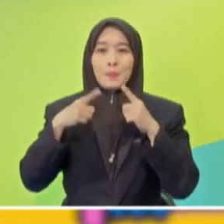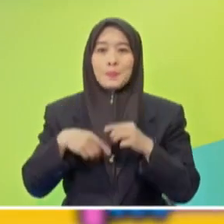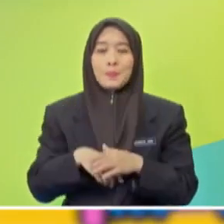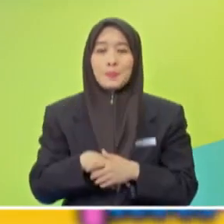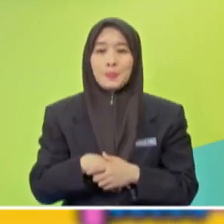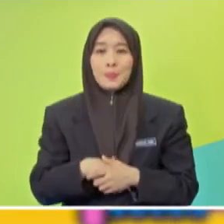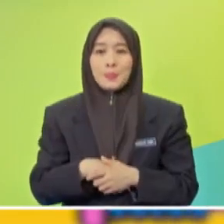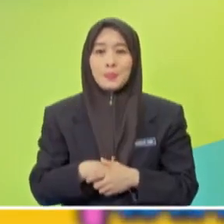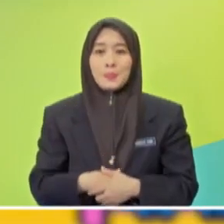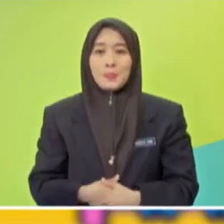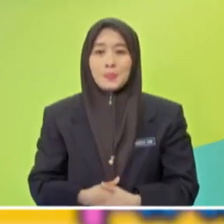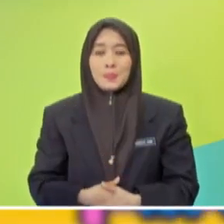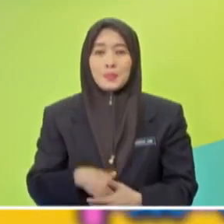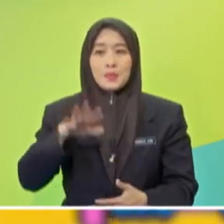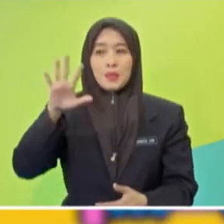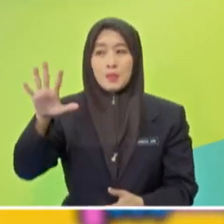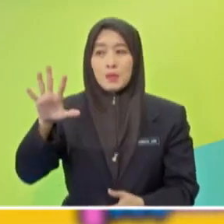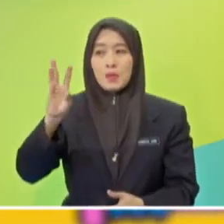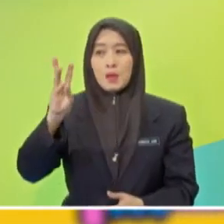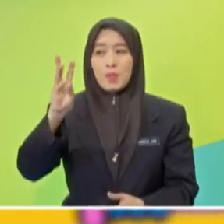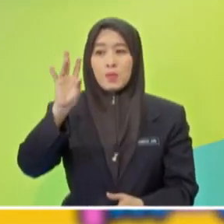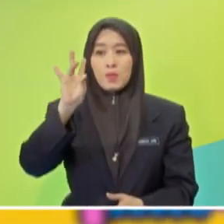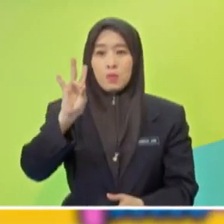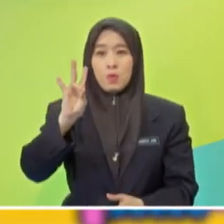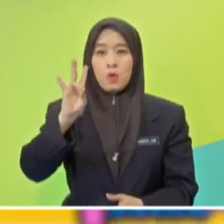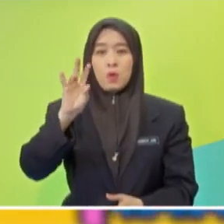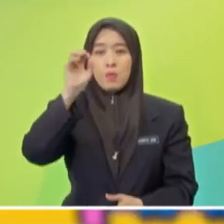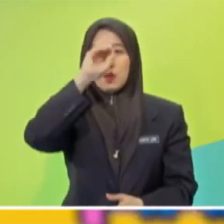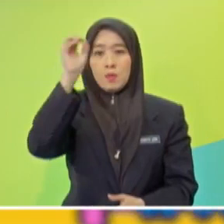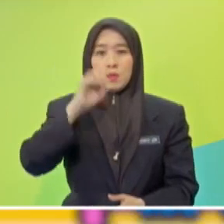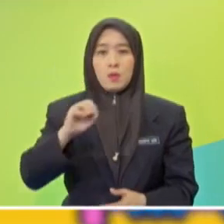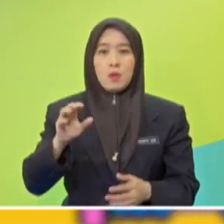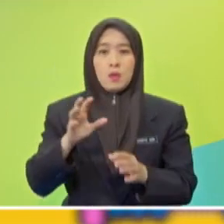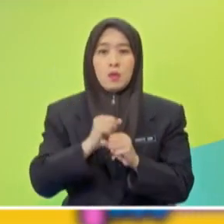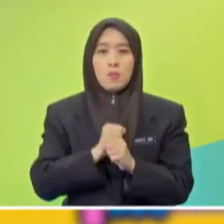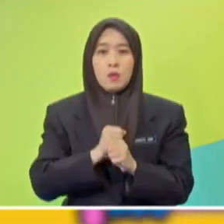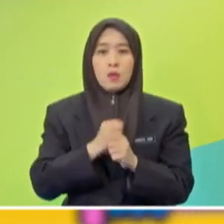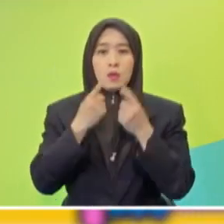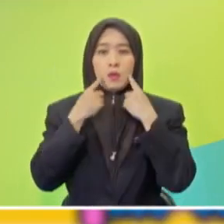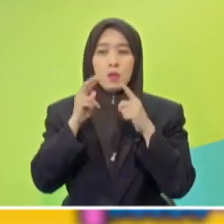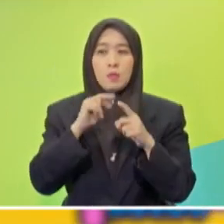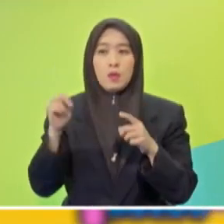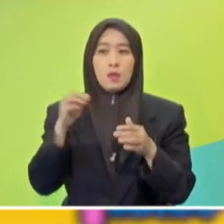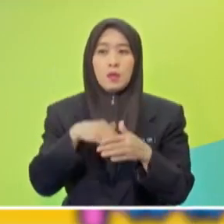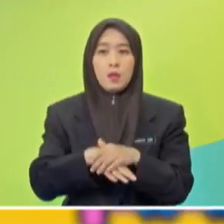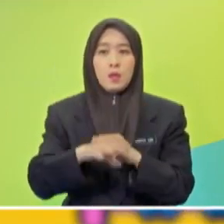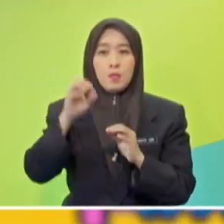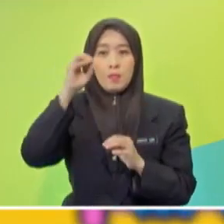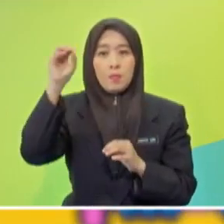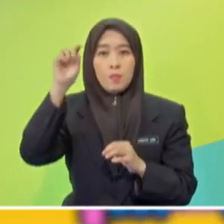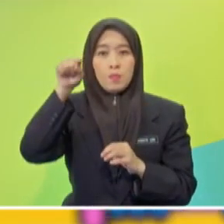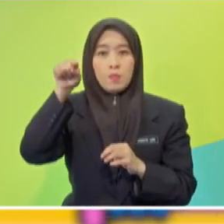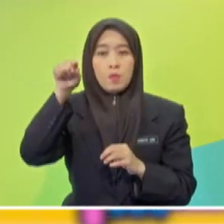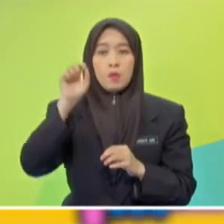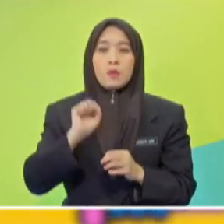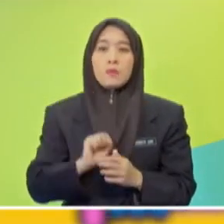saya nomor 5 567 Pro 100 kita tidak dapatkan jawaban dalam perpuluhan oke